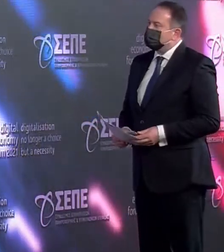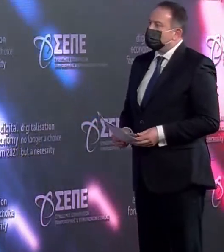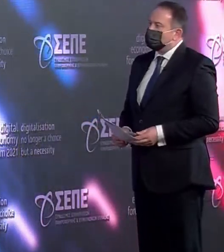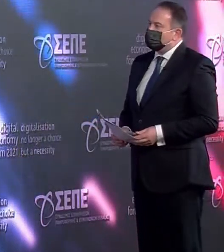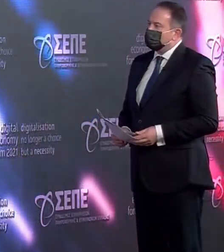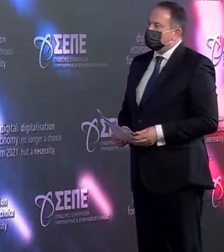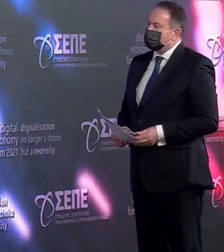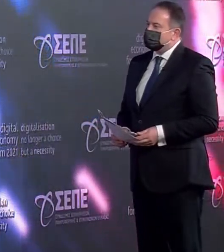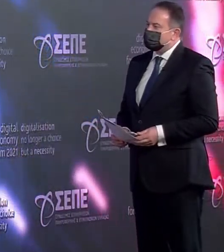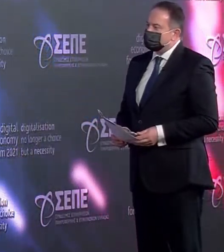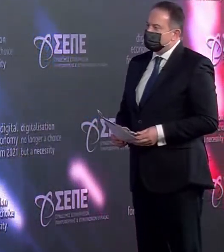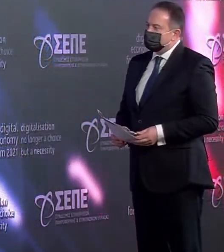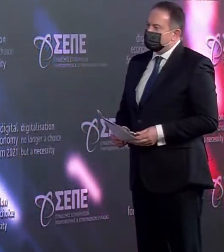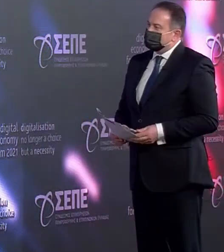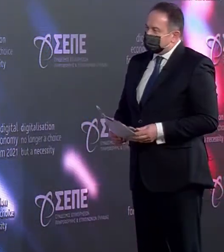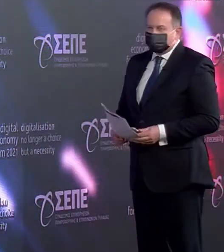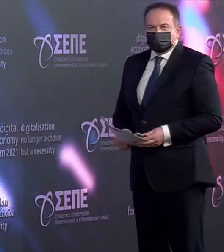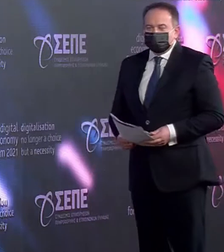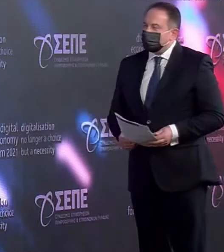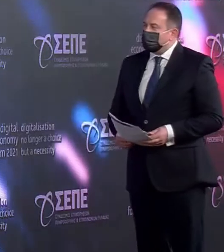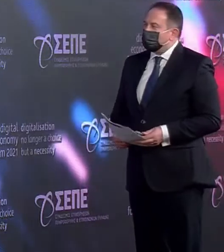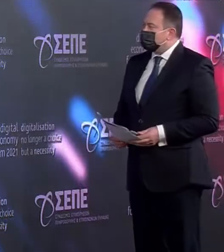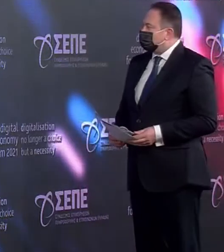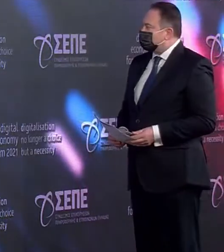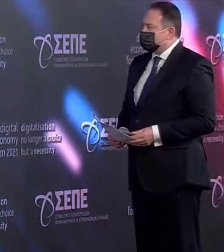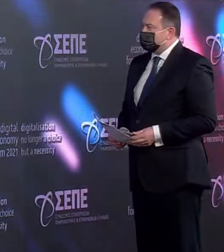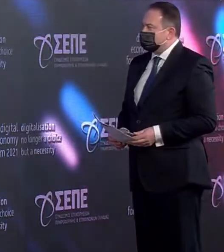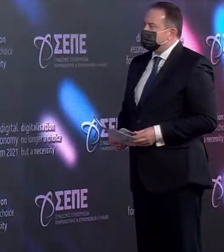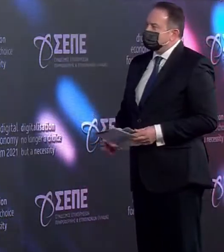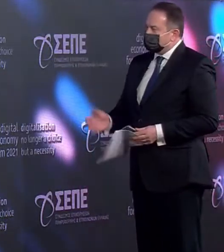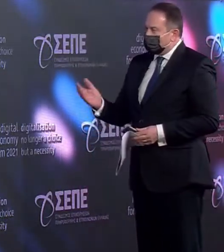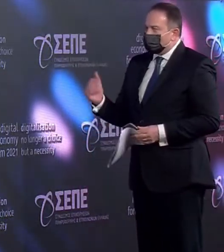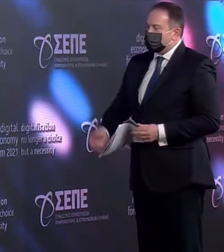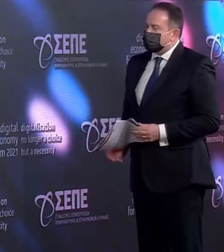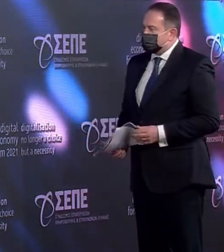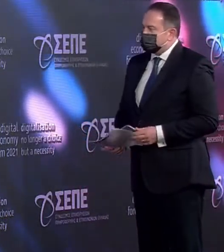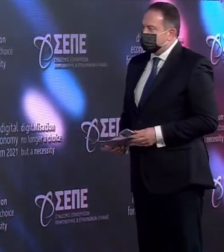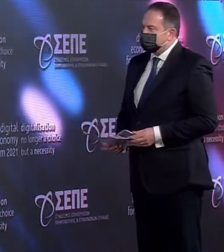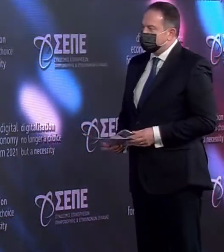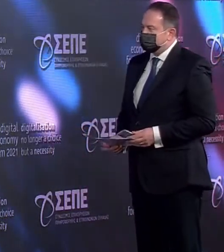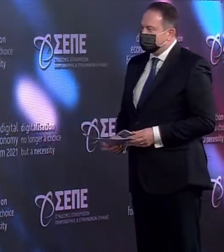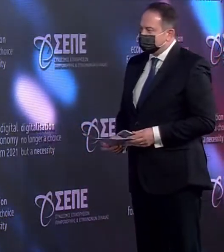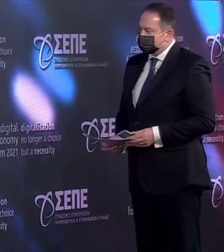Καλημέρα, ευχαριστούμε πάρα πολύ για την παρουσία σας στο Digital Economy Forum 2021. Ο λόγος είναι σε